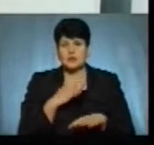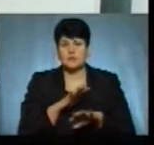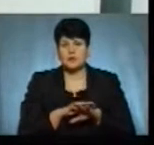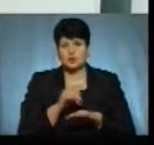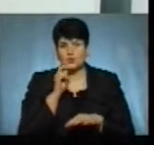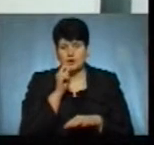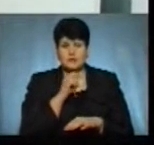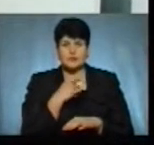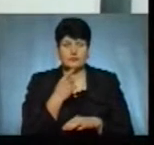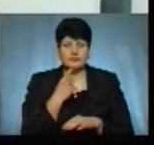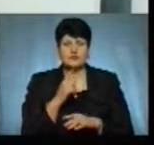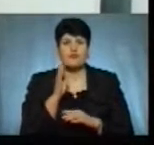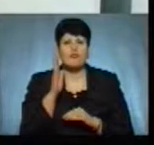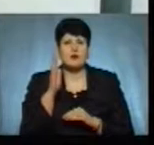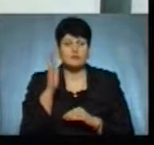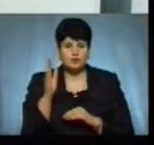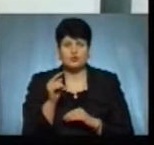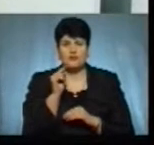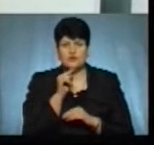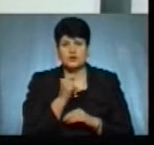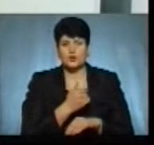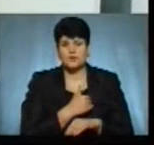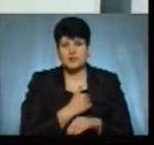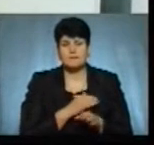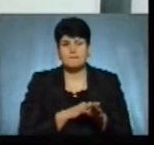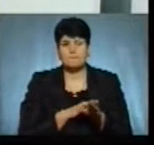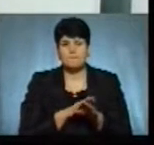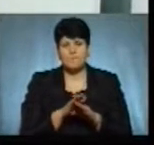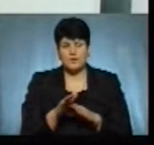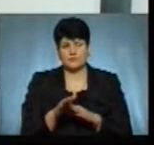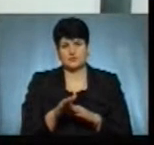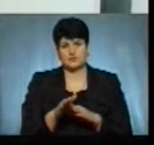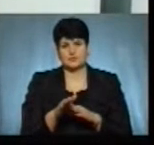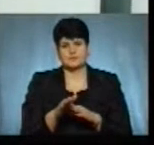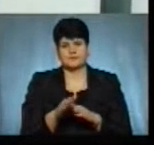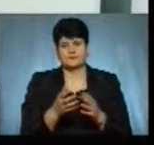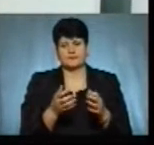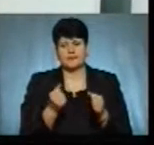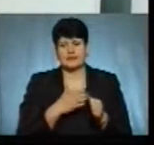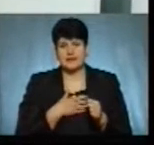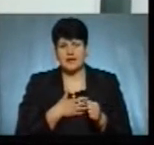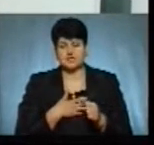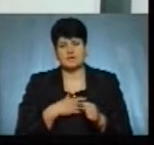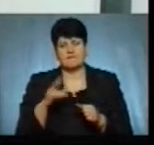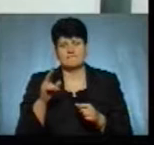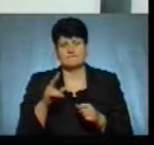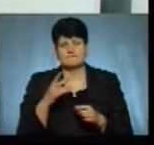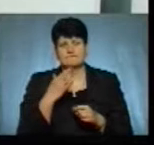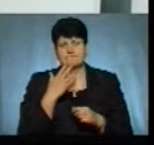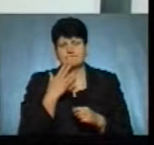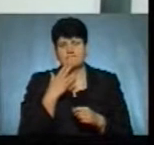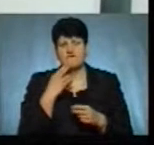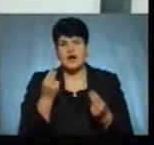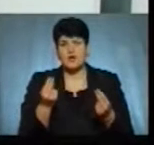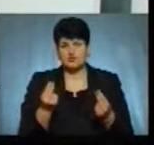України заявляють, що в майбутньому вони хотіли би повністю лібералізувати наш валютний ринок і операції купівлі-продажу, обміну